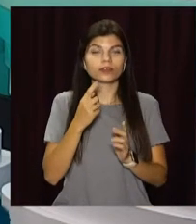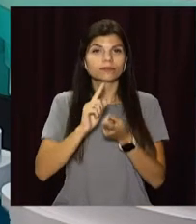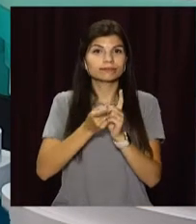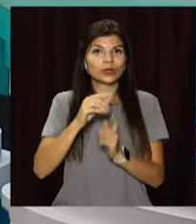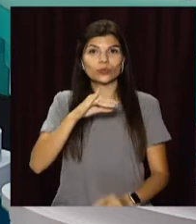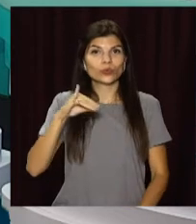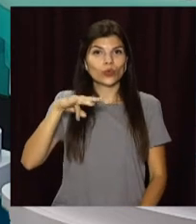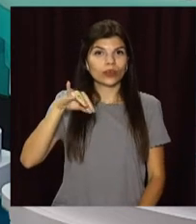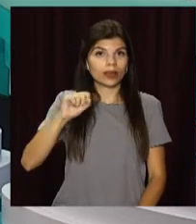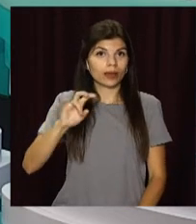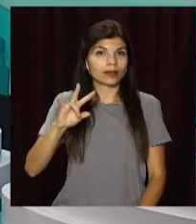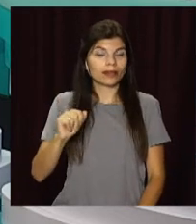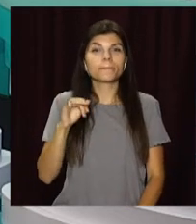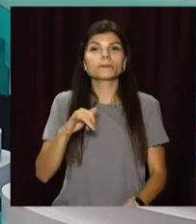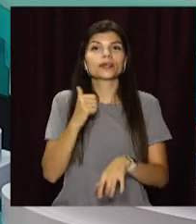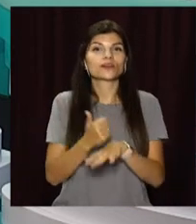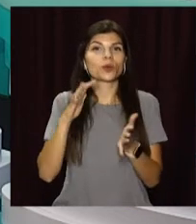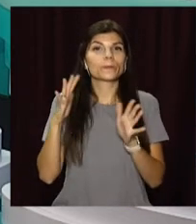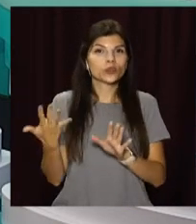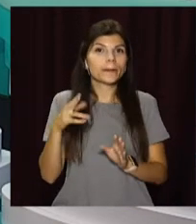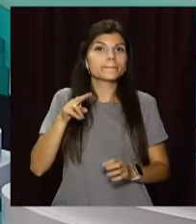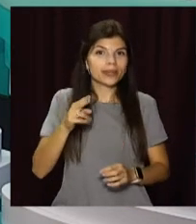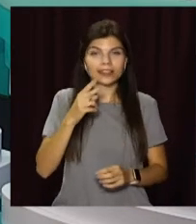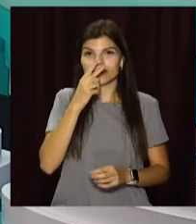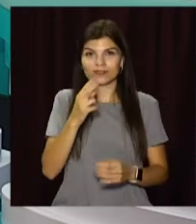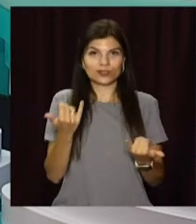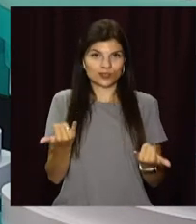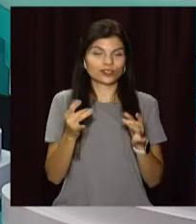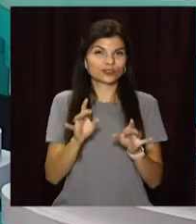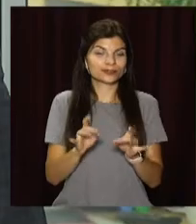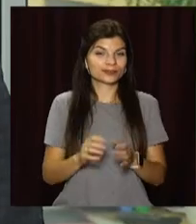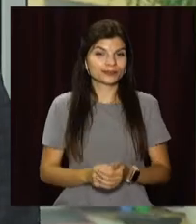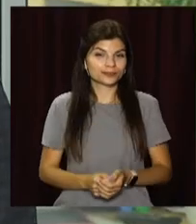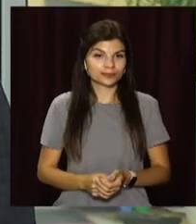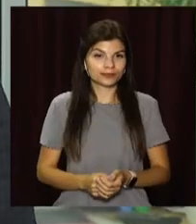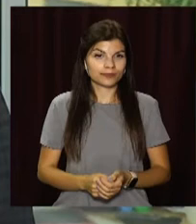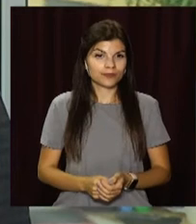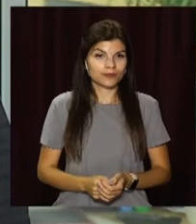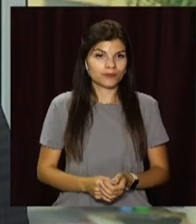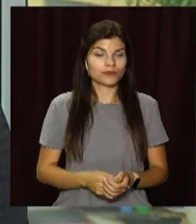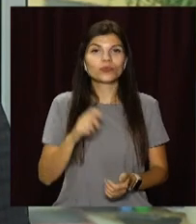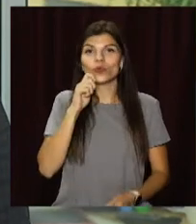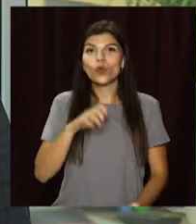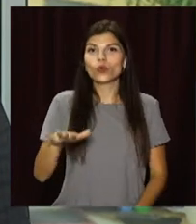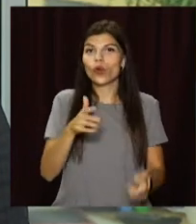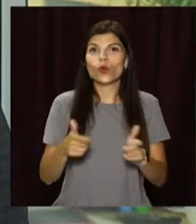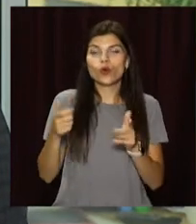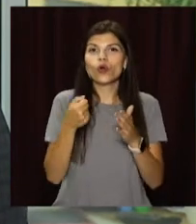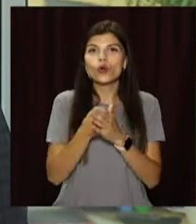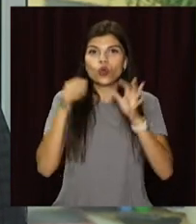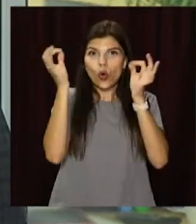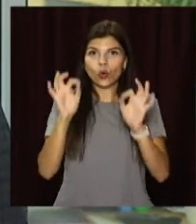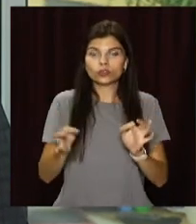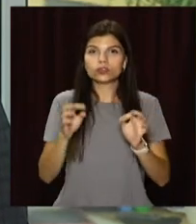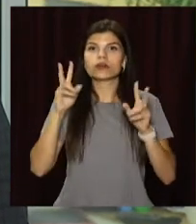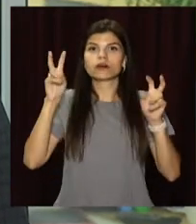розповідатиме Юліана Пуговкіна. І про головні події п'ятниці дивіться просто зараз. Україна готується до осінньої